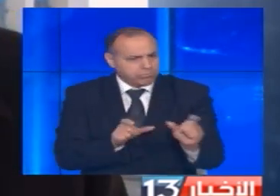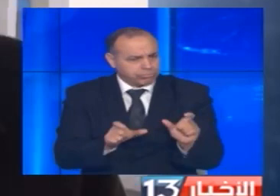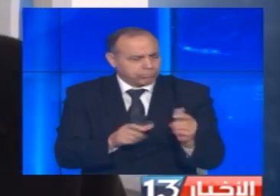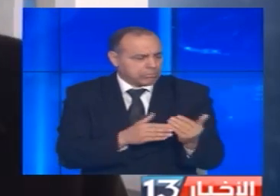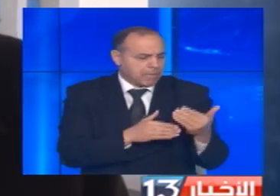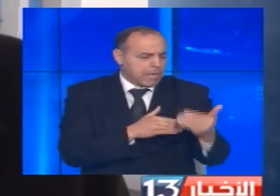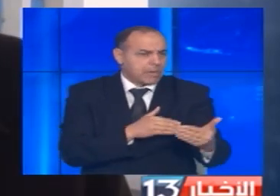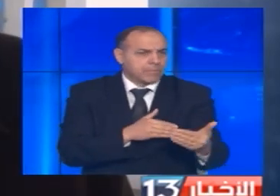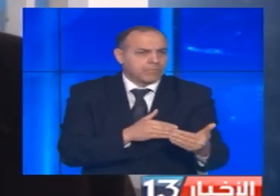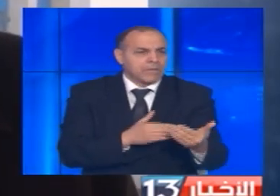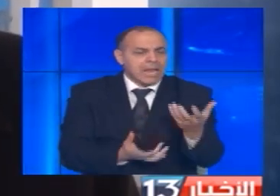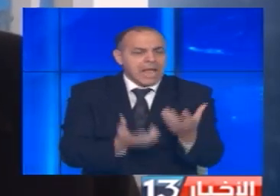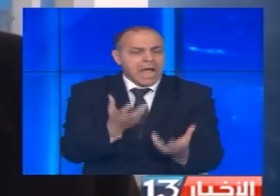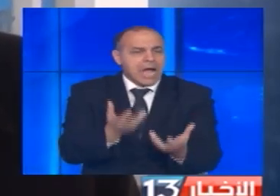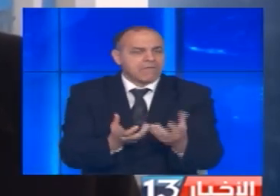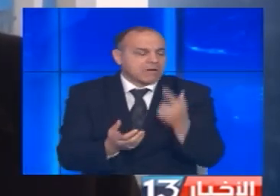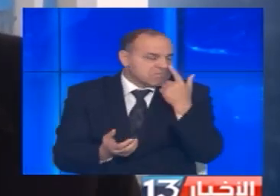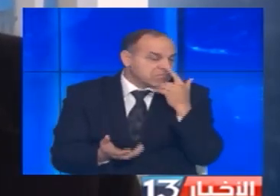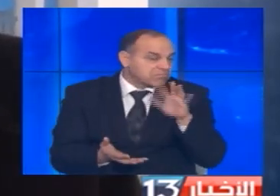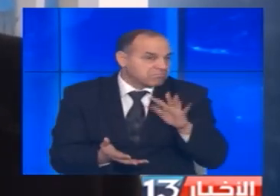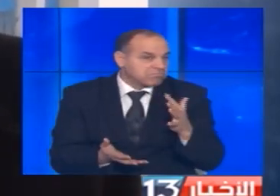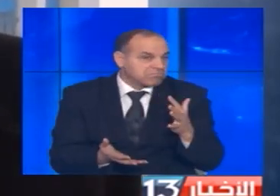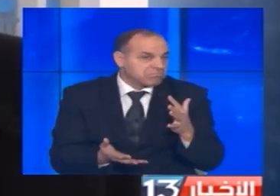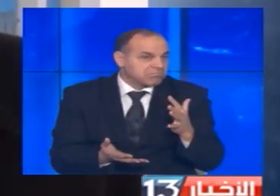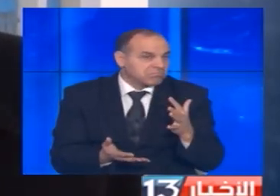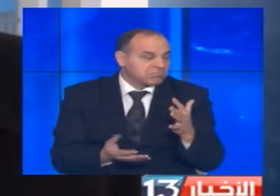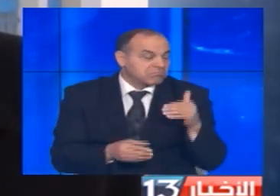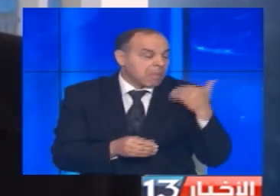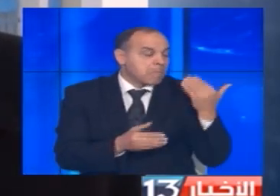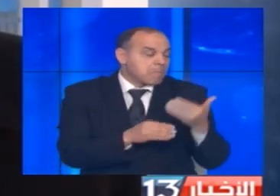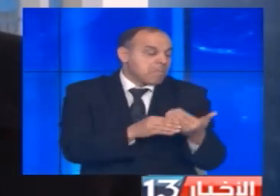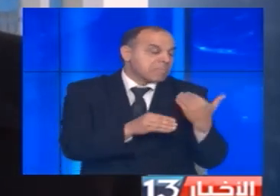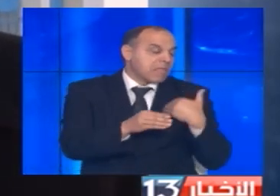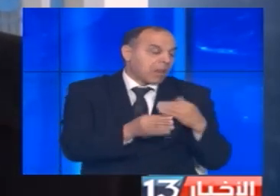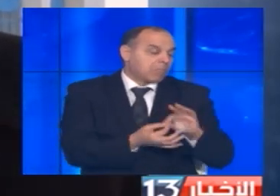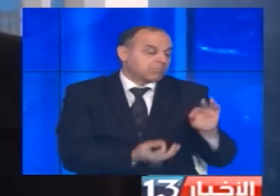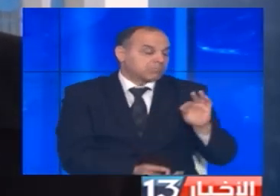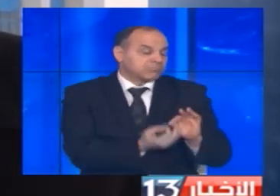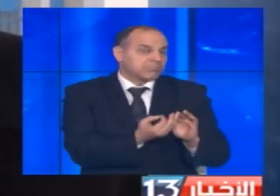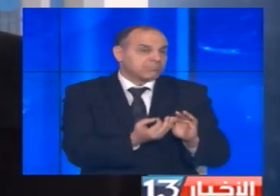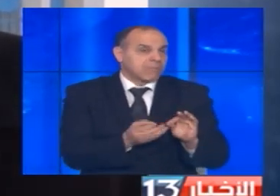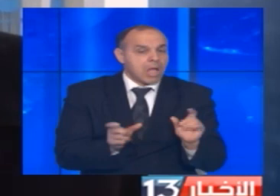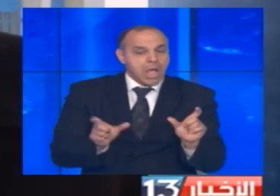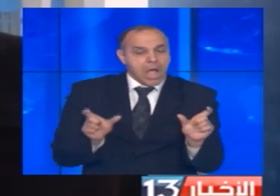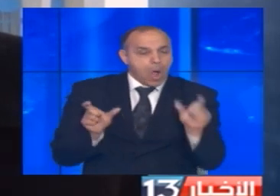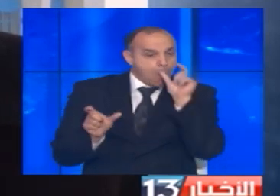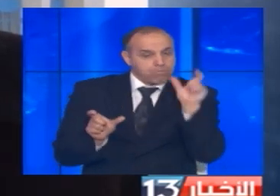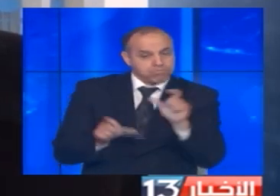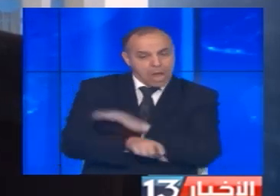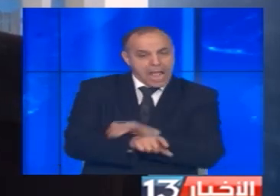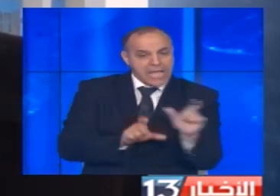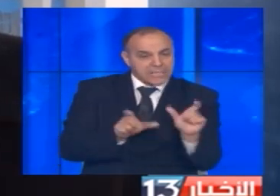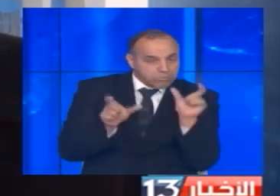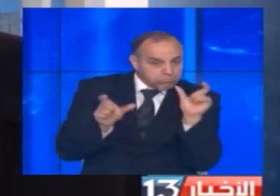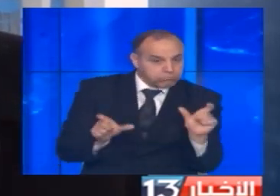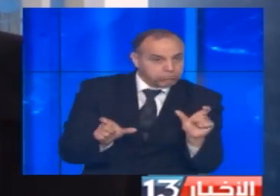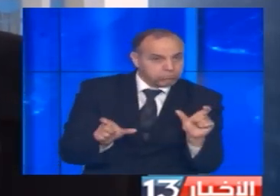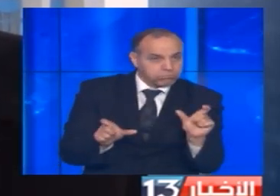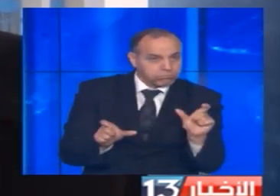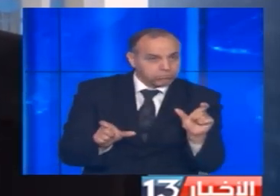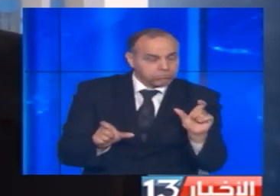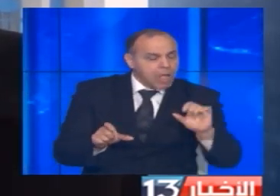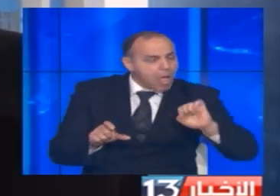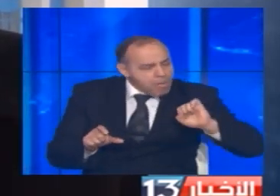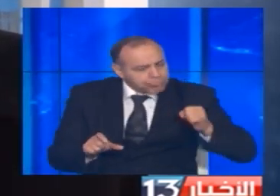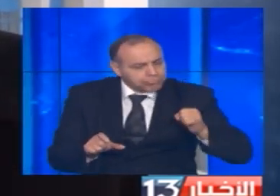الخارج. الحريق ثم شكوك كبيرة أنه تم من داخل، لأن الحراس كانت مشدة فعلا، وهذا المعهد هذا من أكثر